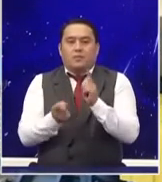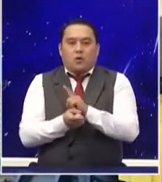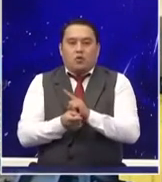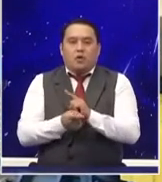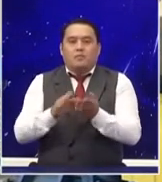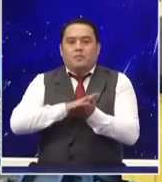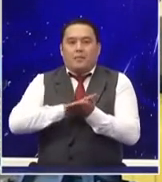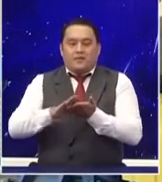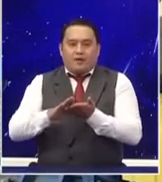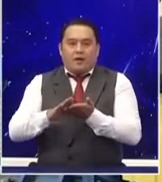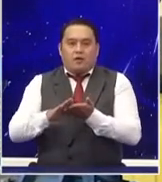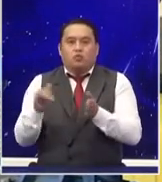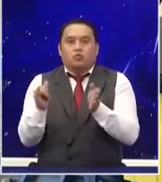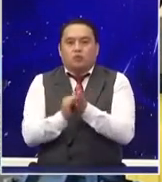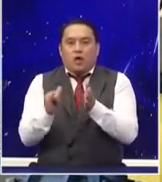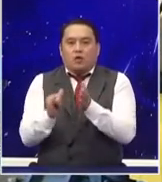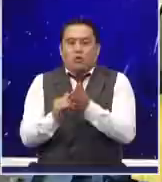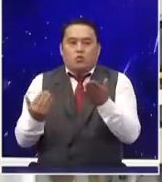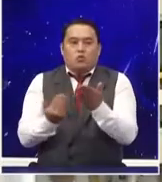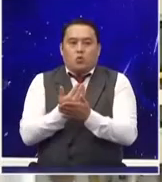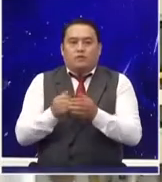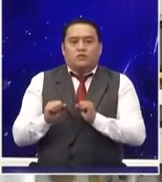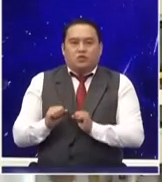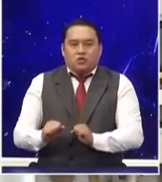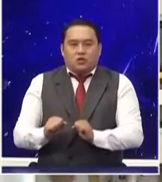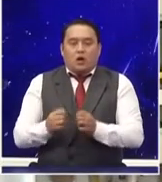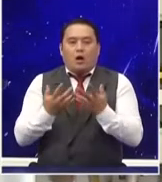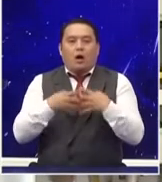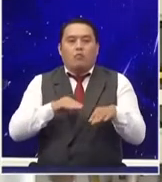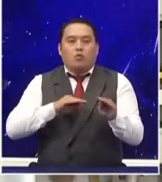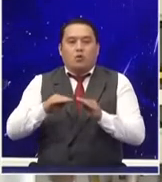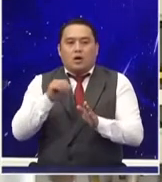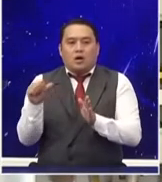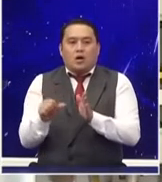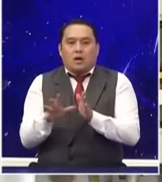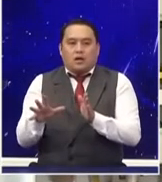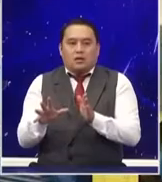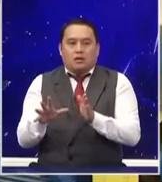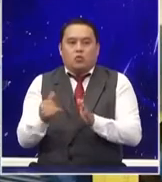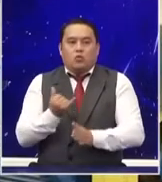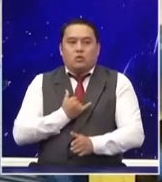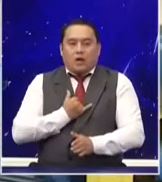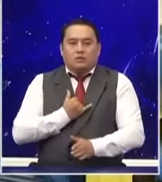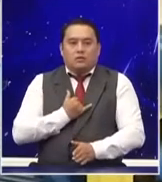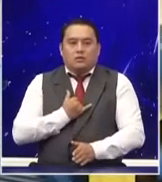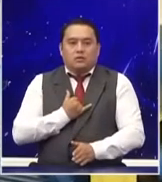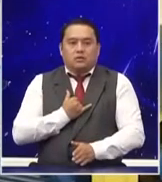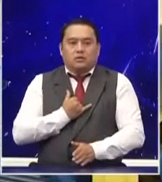промывка идет, устанавливаем новые щиты, оборудование, замена электротехнической части. Вот у нас в котельной